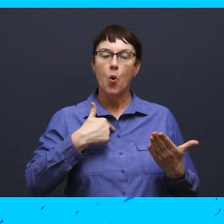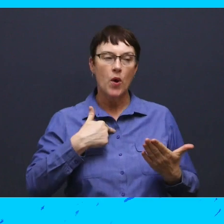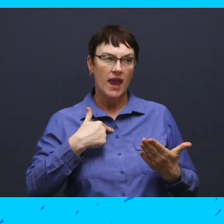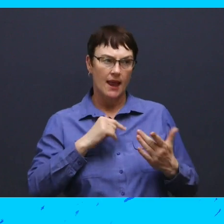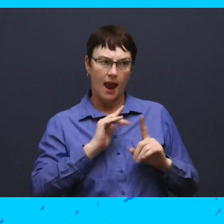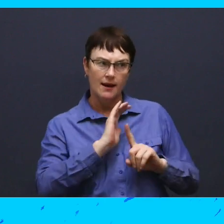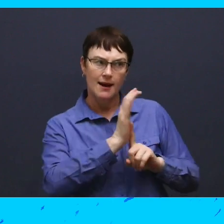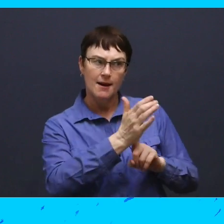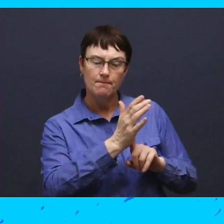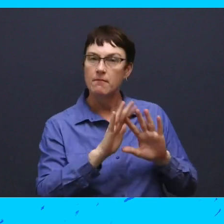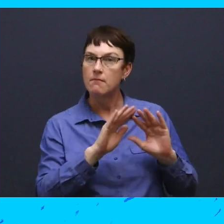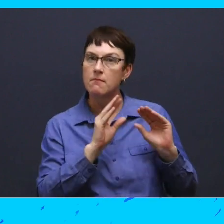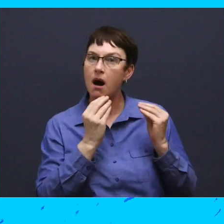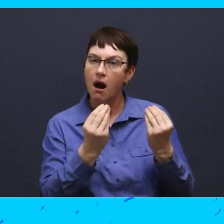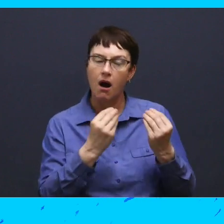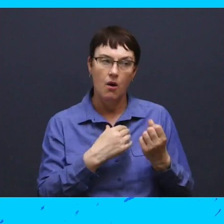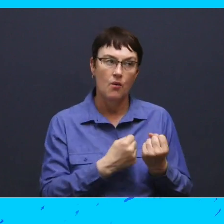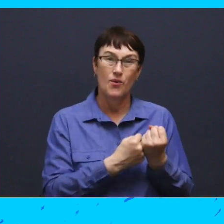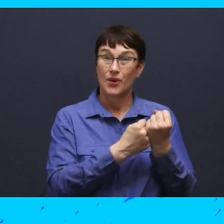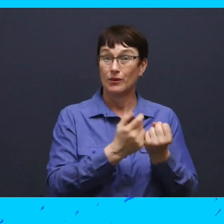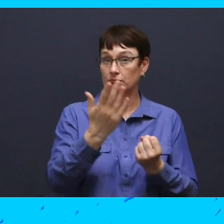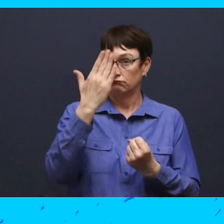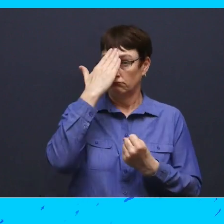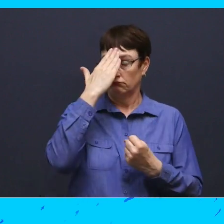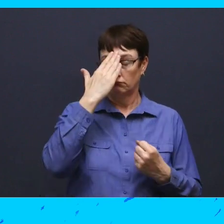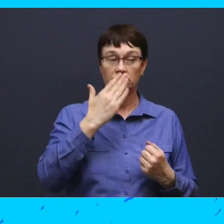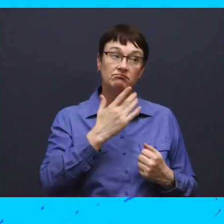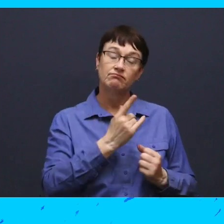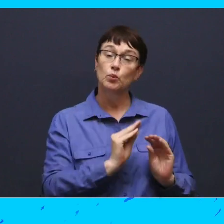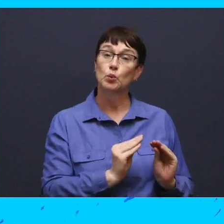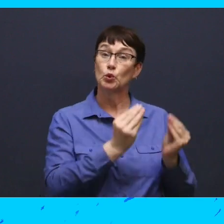Among the 20 million pregnancies among adolescents in